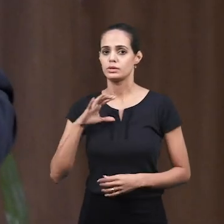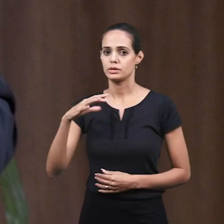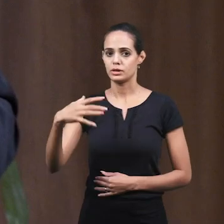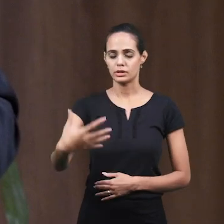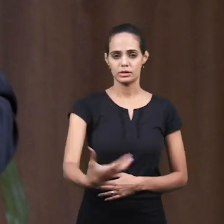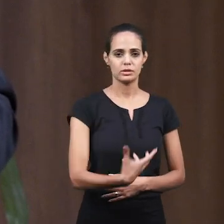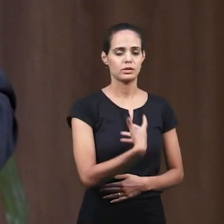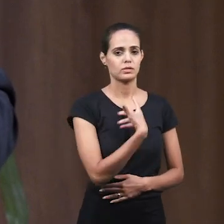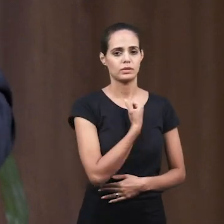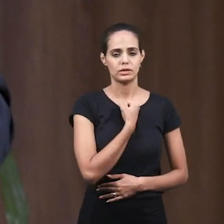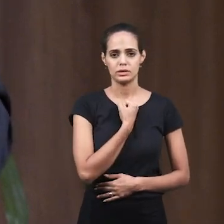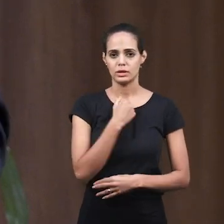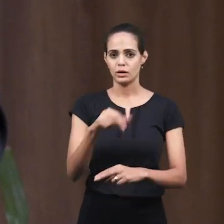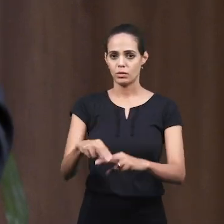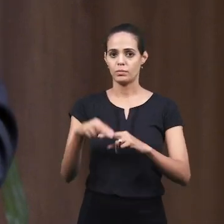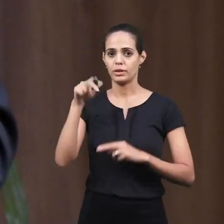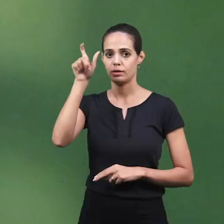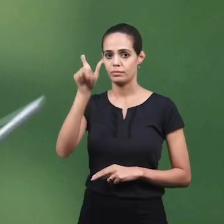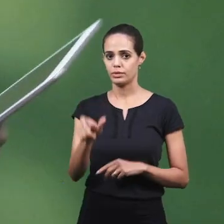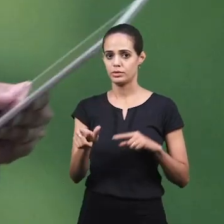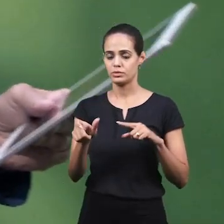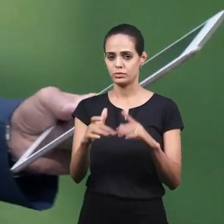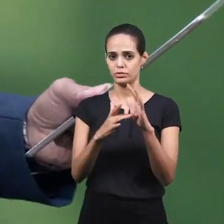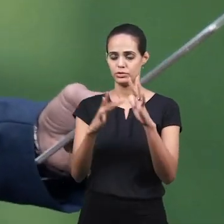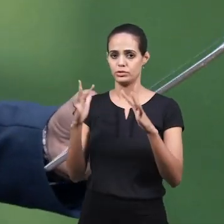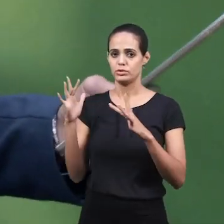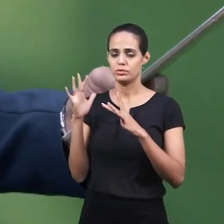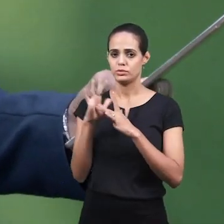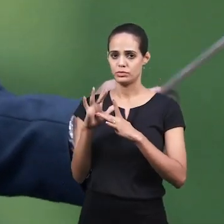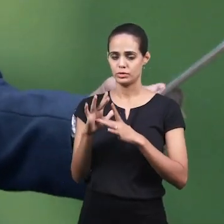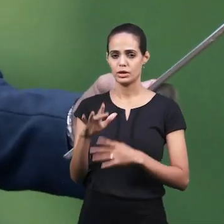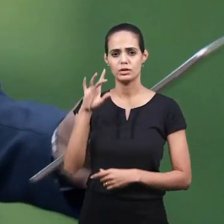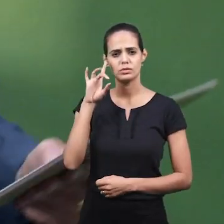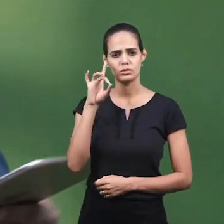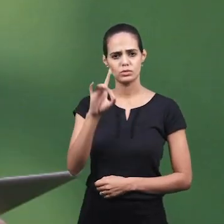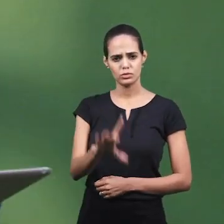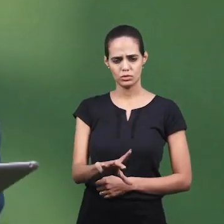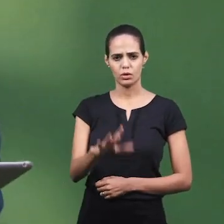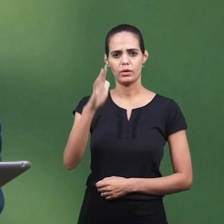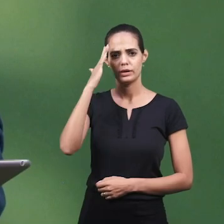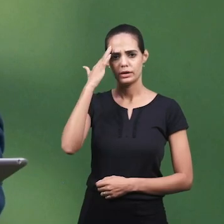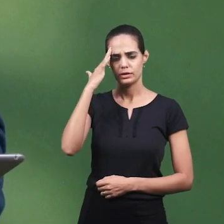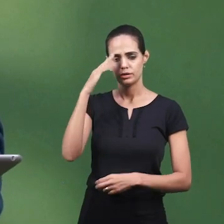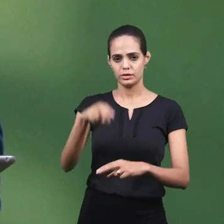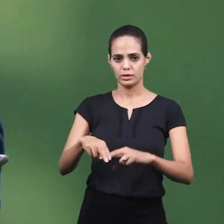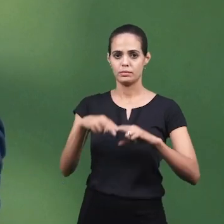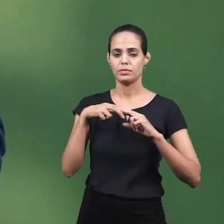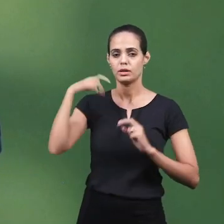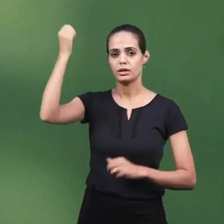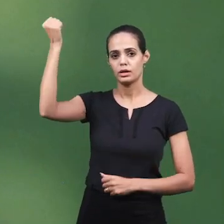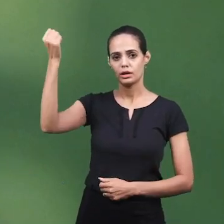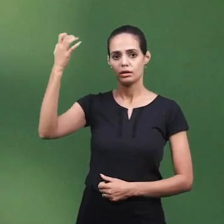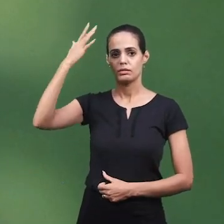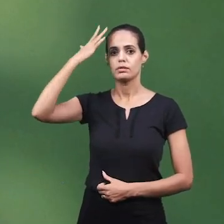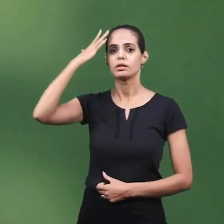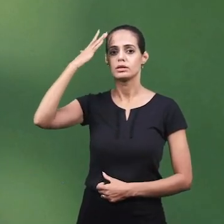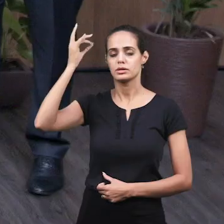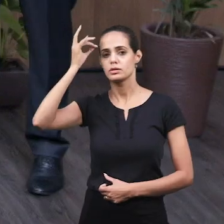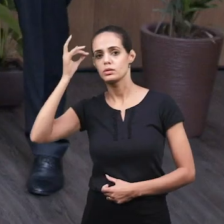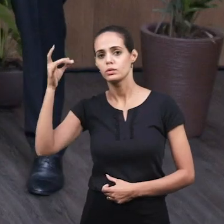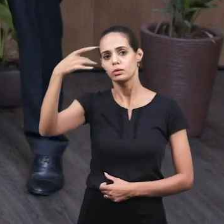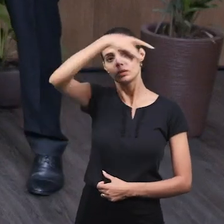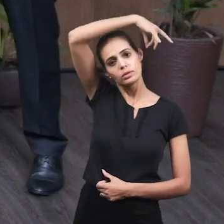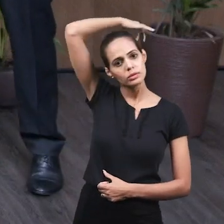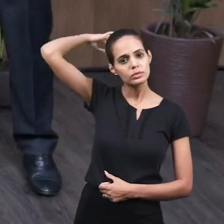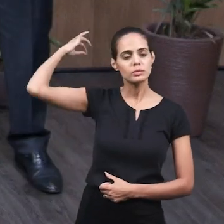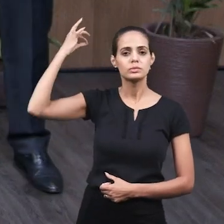en Jésus, qui seulement sont touchés par la révélation du Saint-Esprit. Et